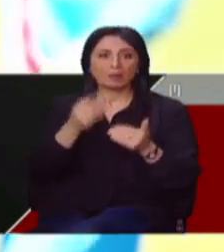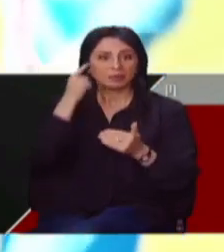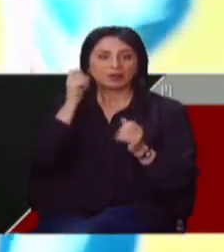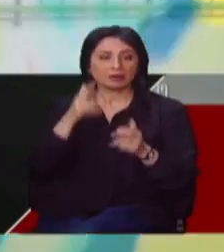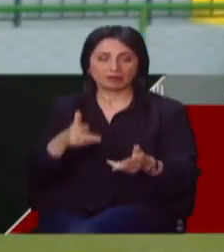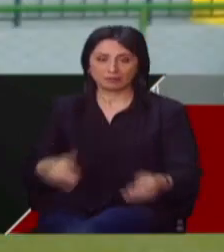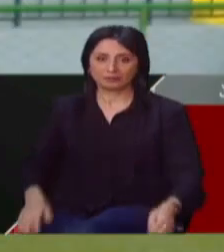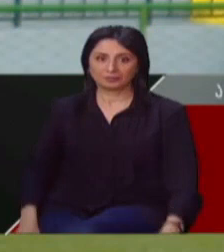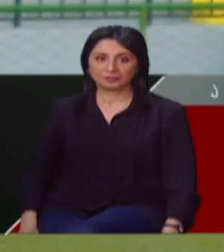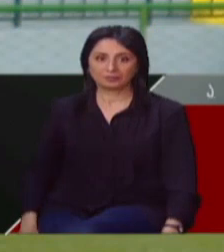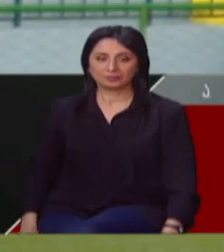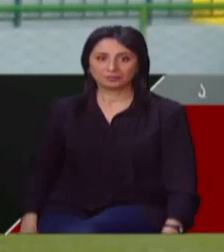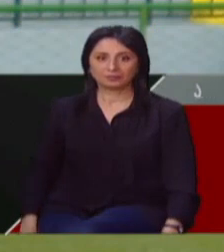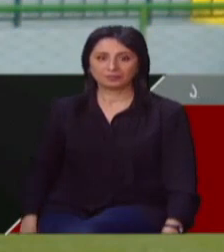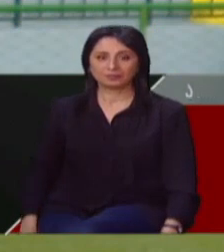ფიქრი.